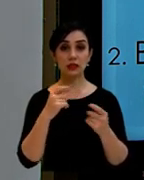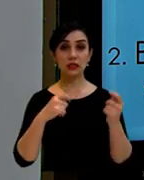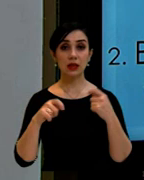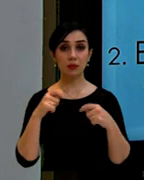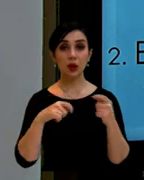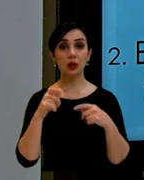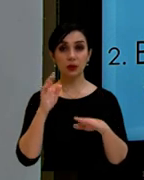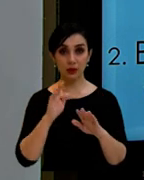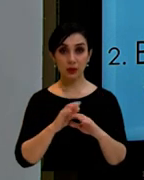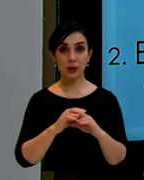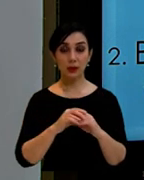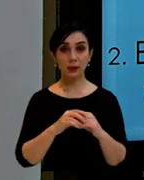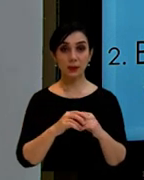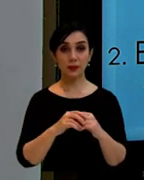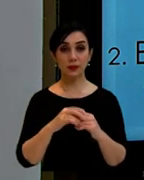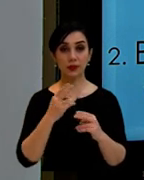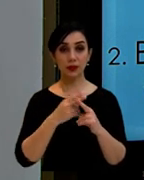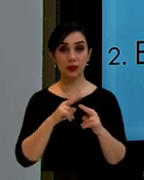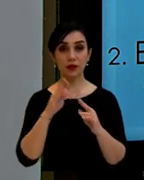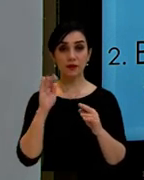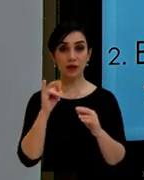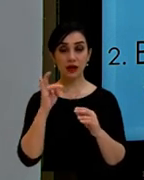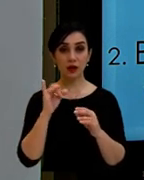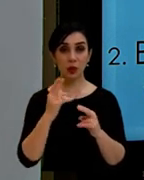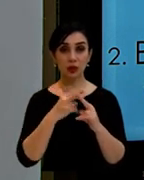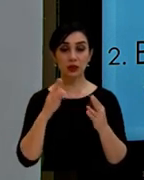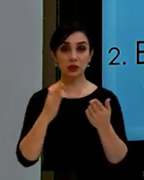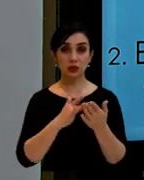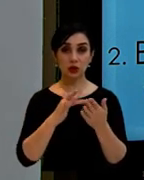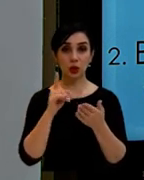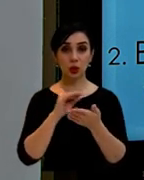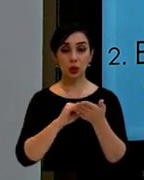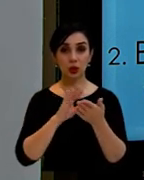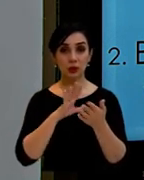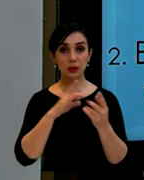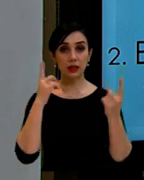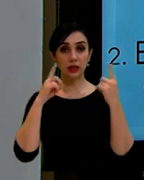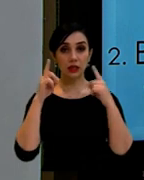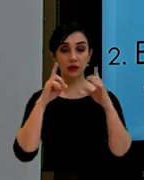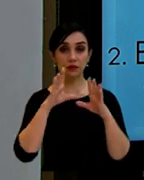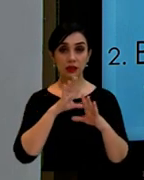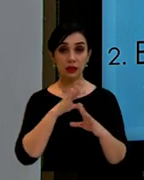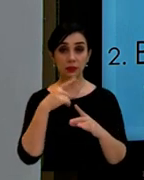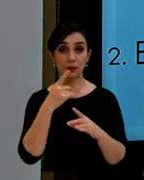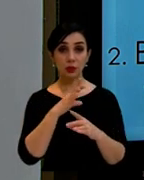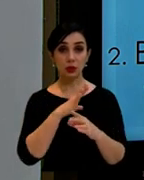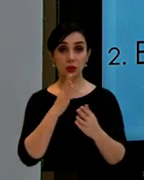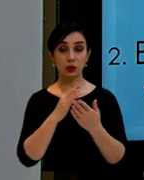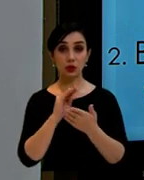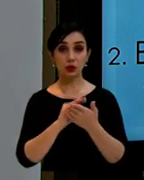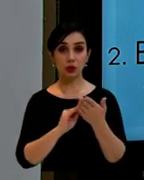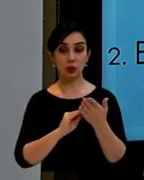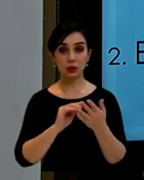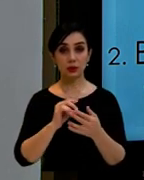qilmoq, qoralamoq ma'nosida. Demak, varaq uzra uni yozdim, kashf etdim demoqchi bo'ladi shoir.